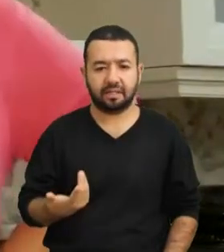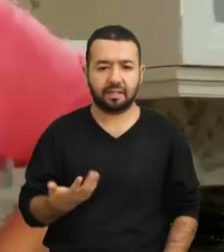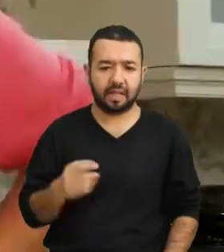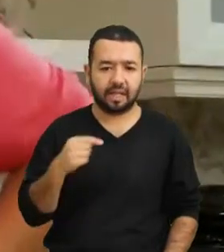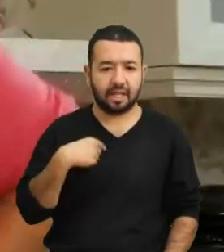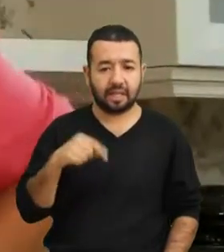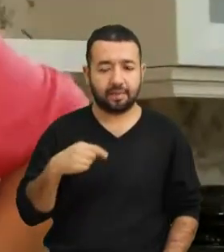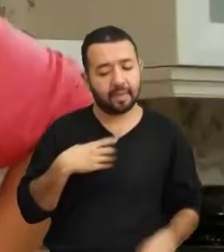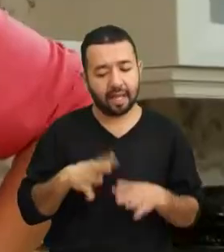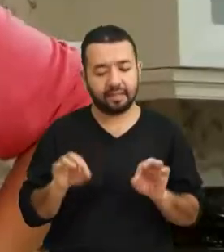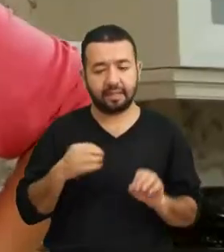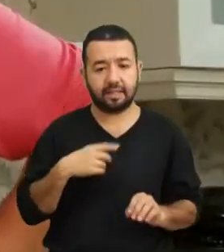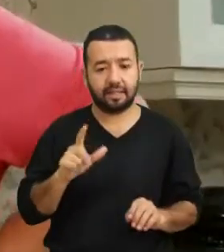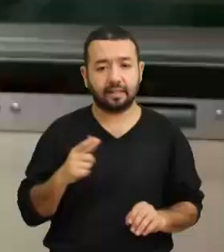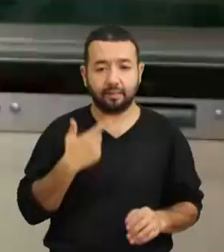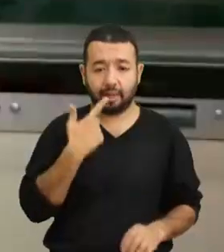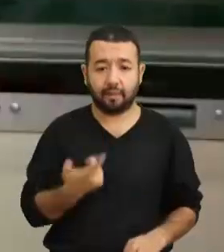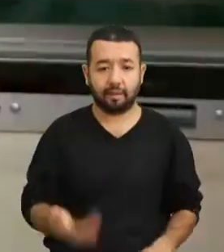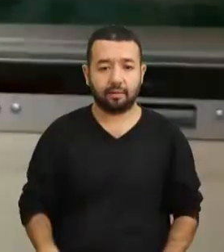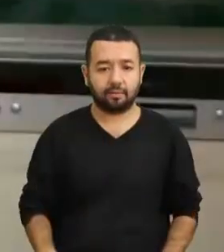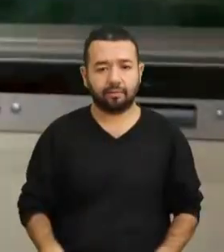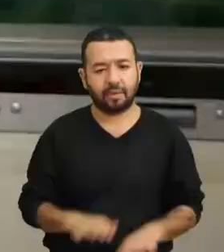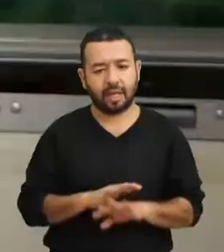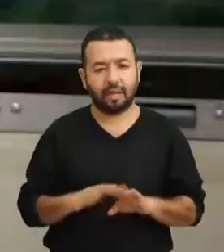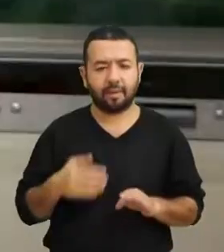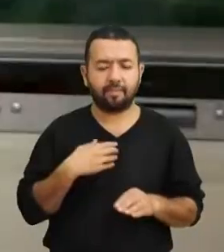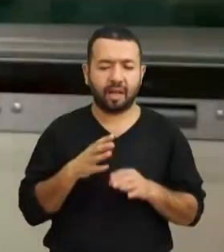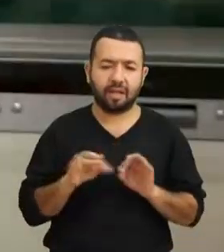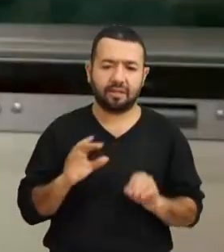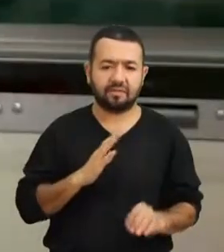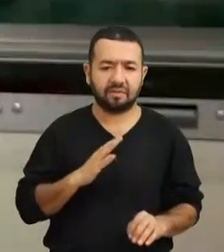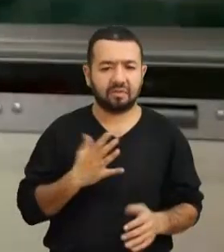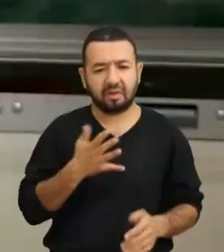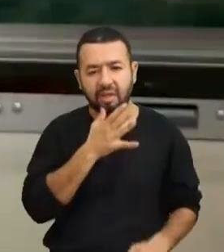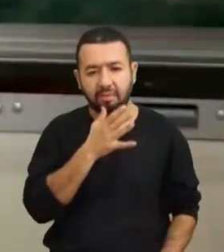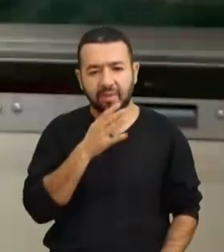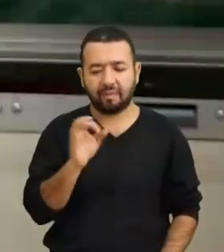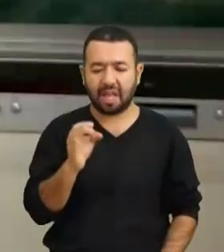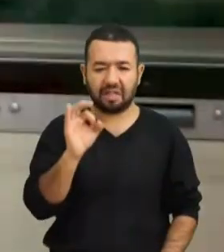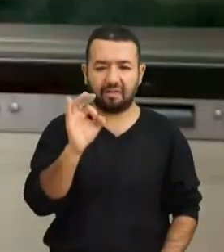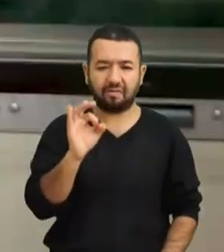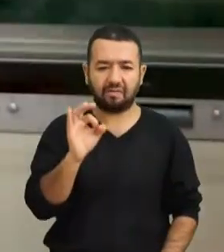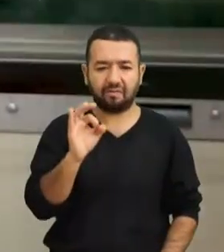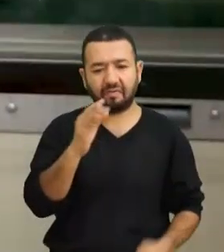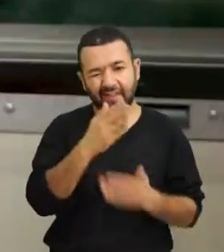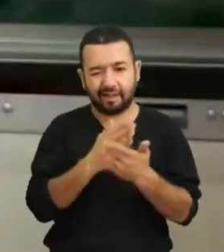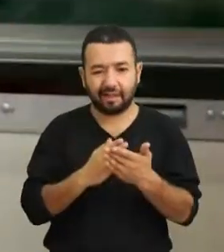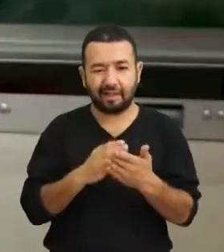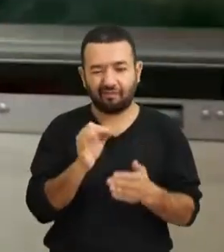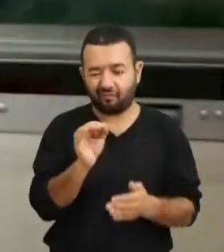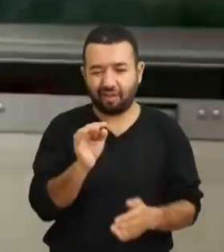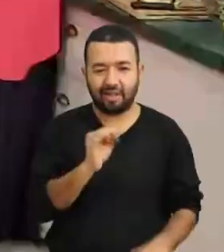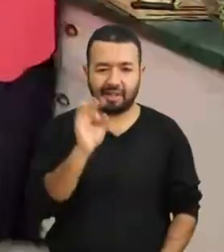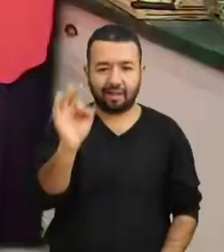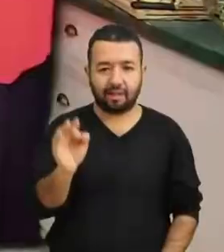ben ya, şimdiden hazırlık yapmamız lazım bizim değil mi ya? Tamam canım, bir hazırlık yaparız ne bileyim. Bir çeyrek altının dörtte birini falan takarım